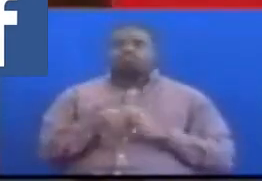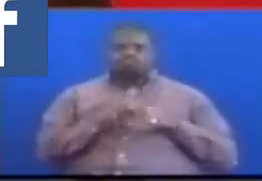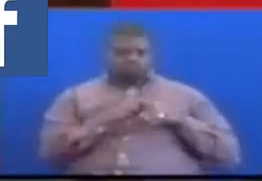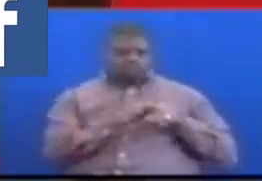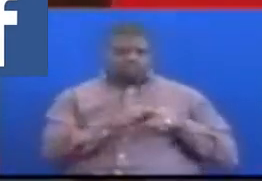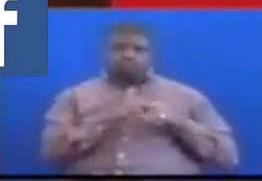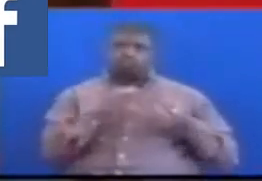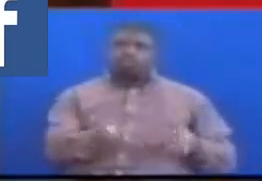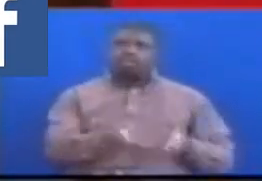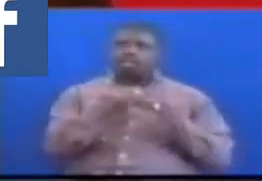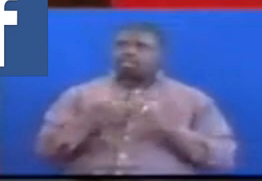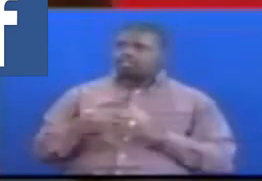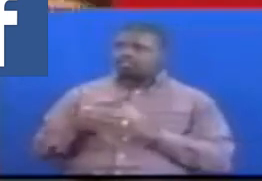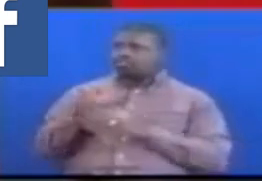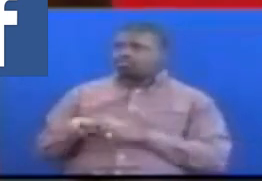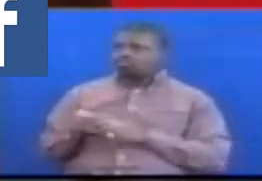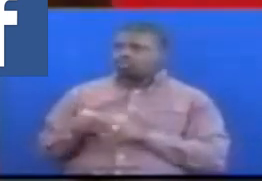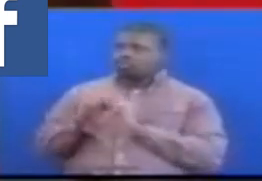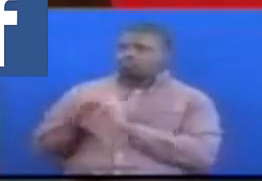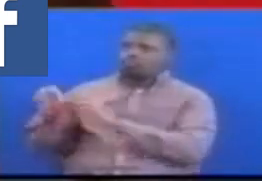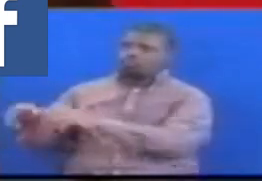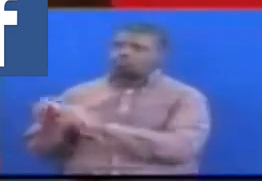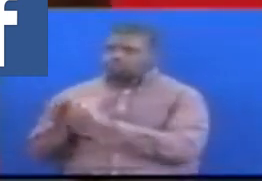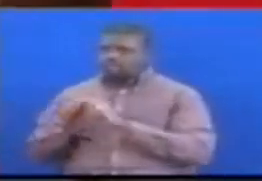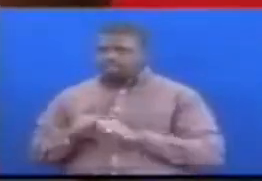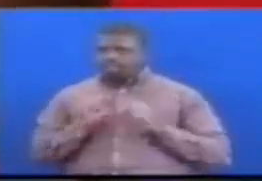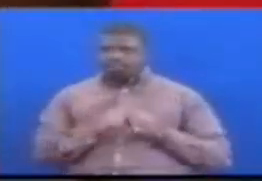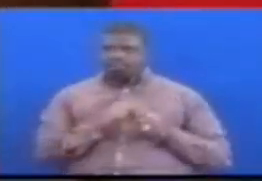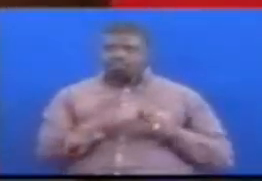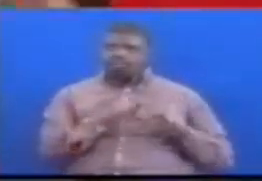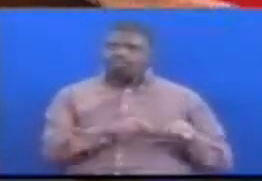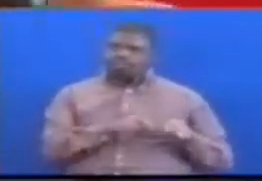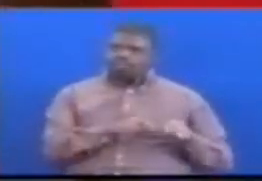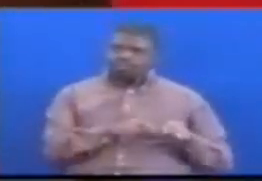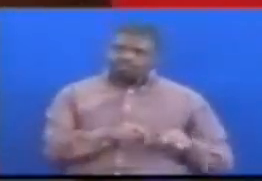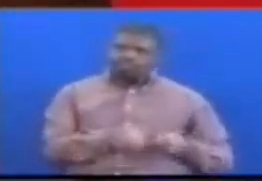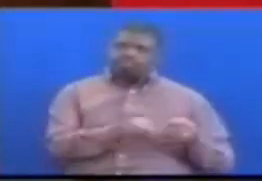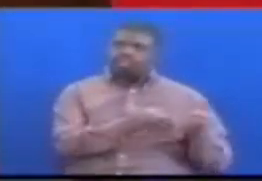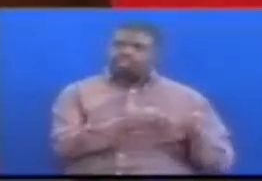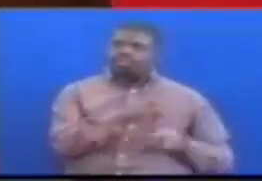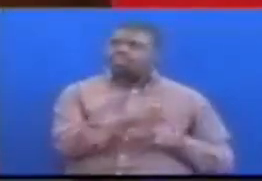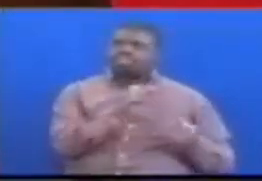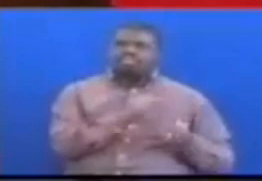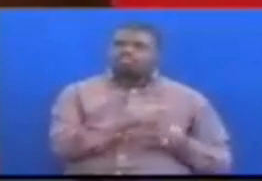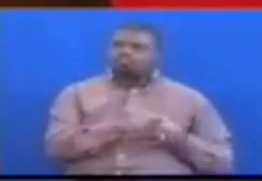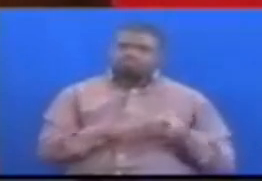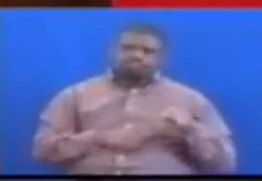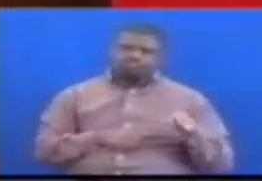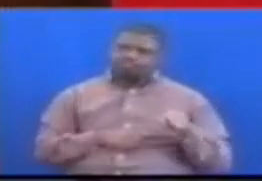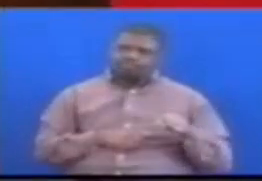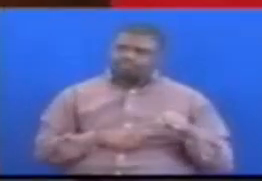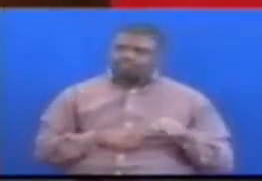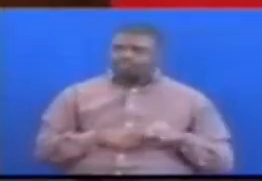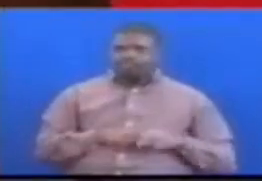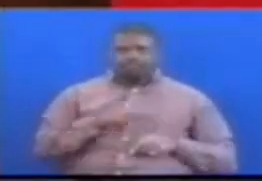kwenye utekaji, alafu yule mtu akaokotwe, alafu vyombo hivi vikampeleke pale, ni kitu ambacho ni